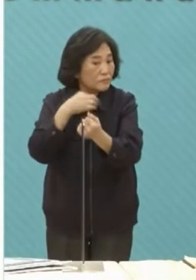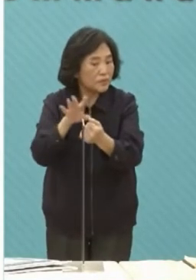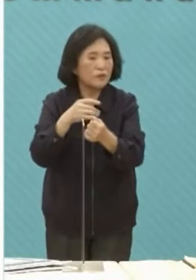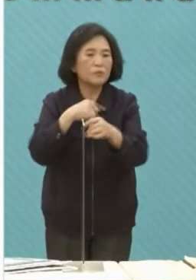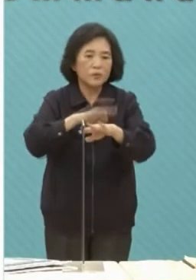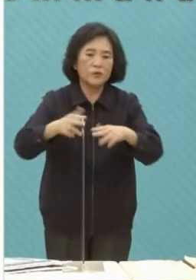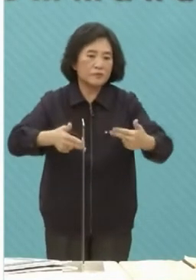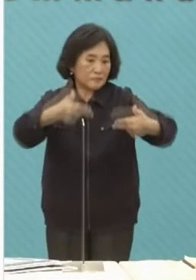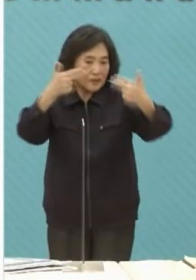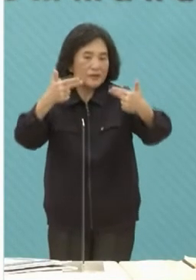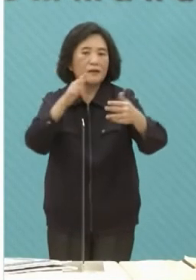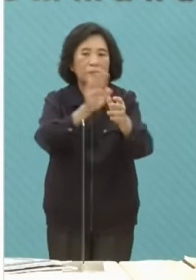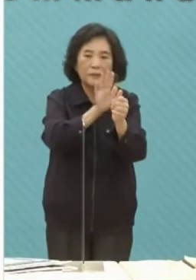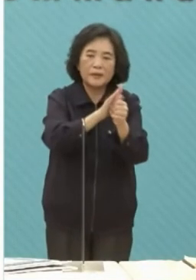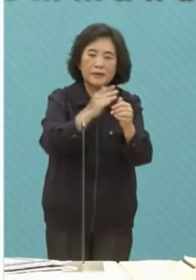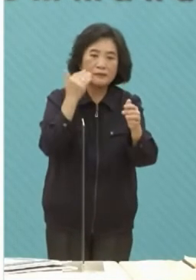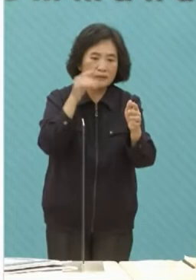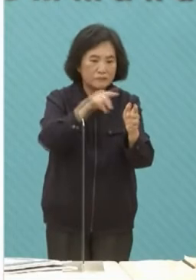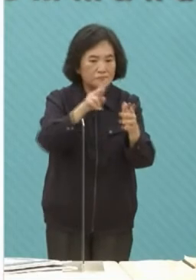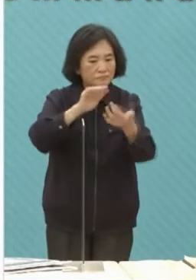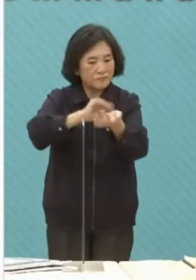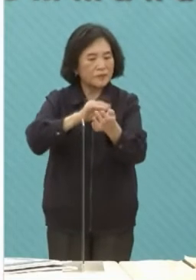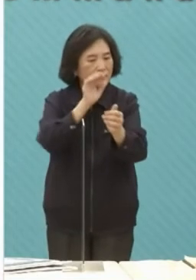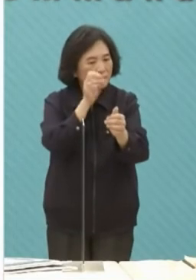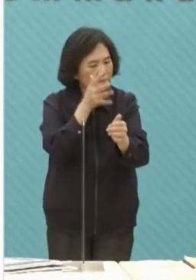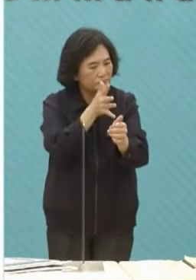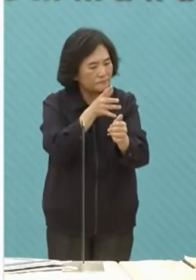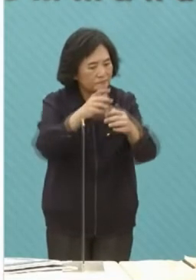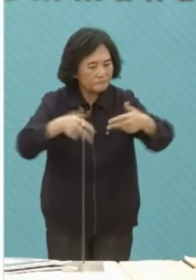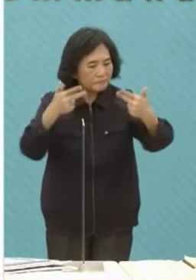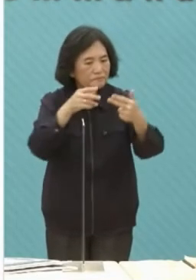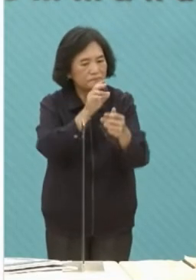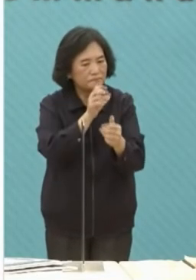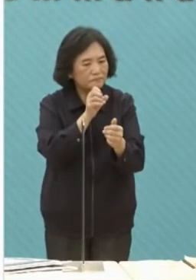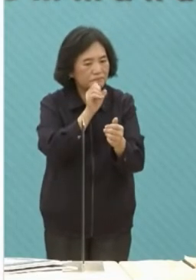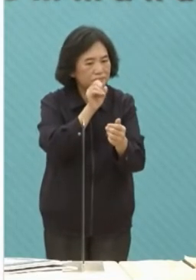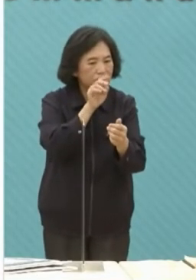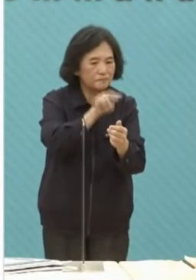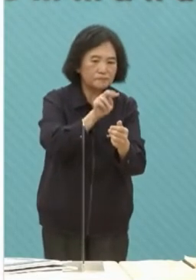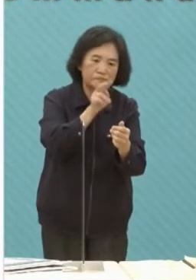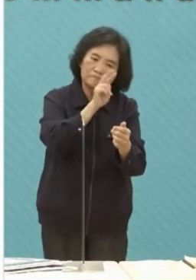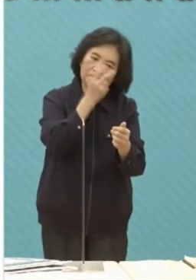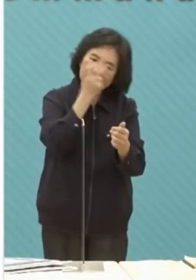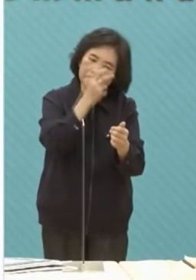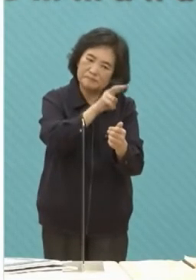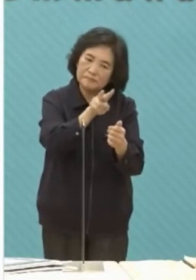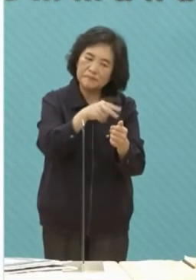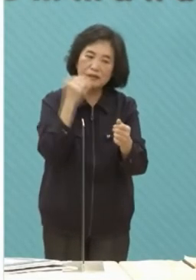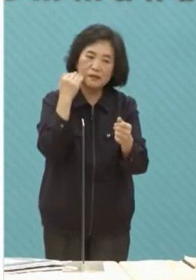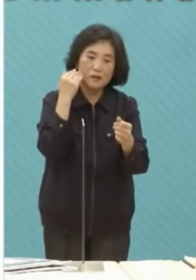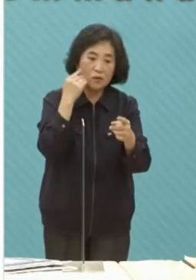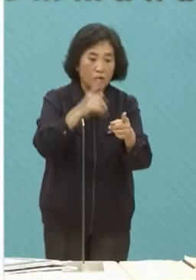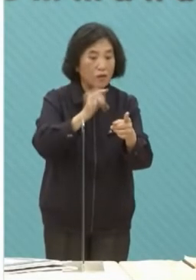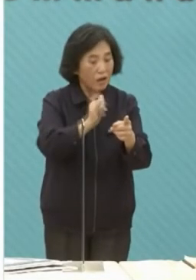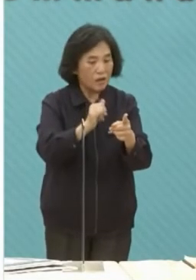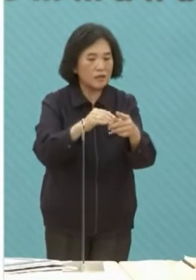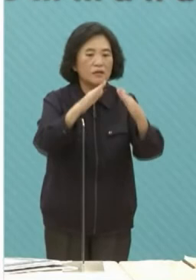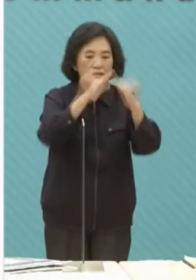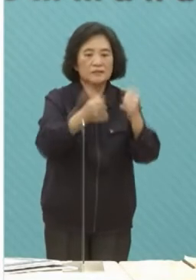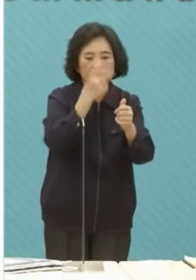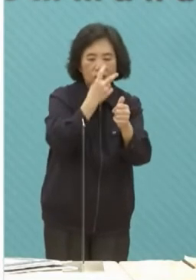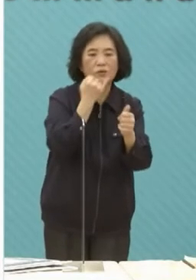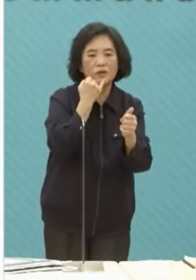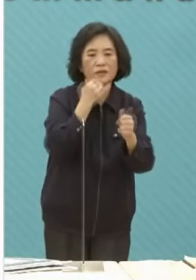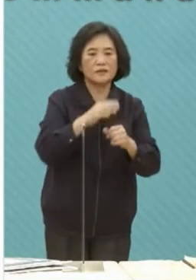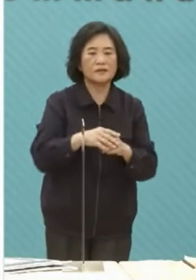视讯医疗后确认，由医师评估后才会同意你的居家照护。所以还是要请75岁以上的长